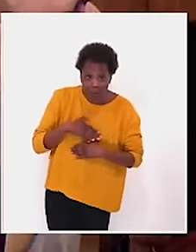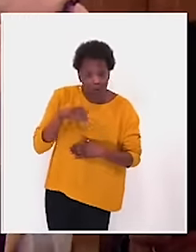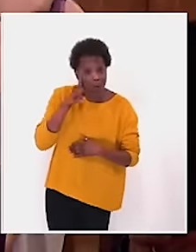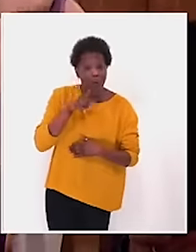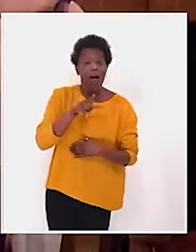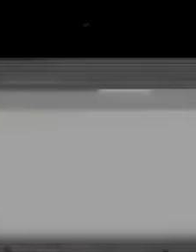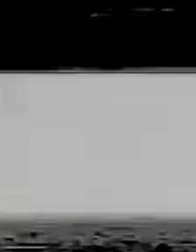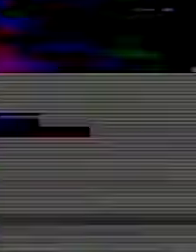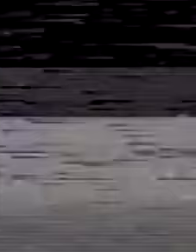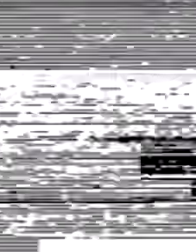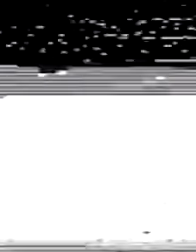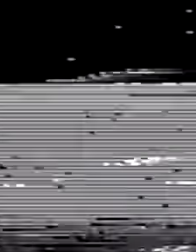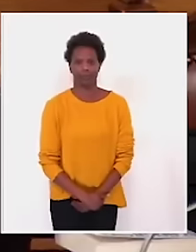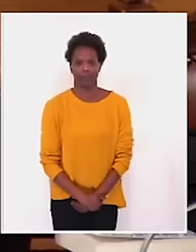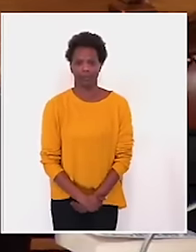un homme comblé.